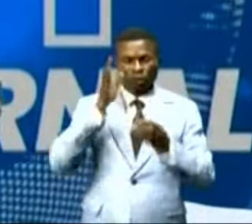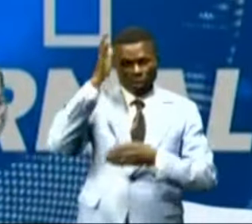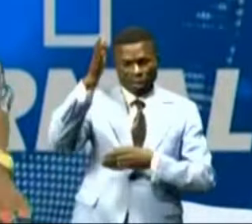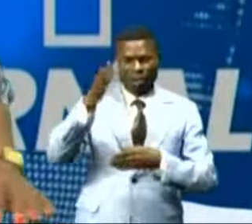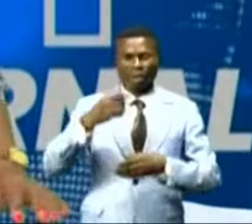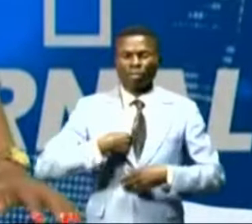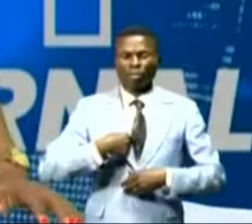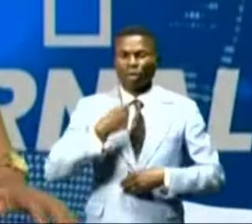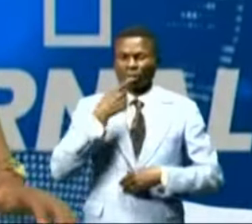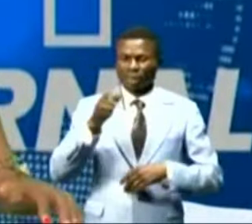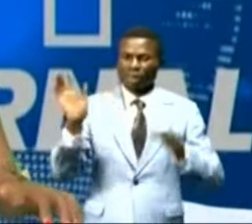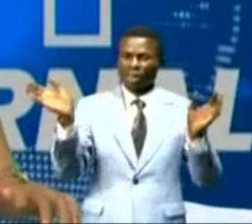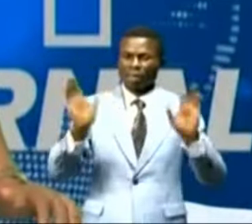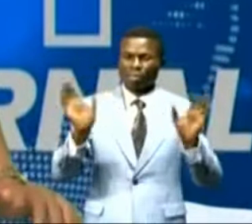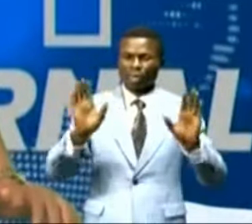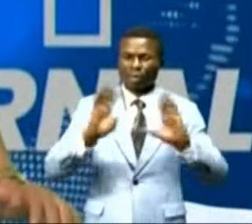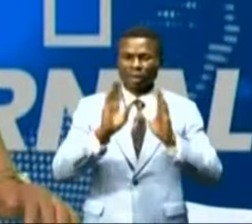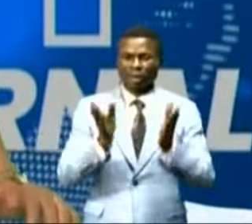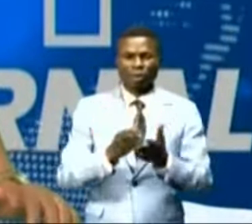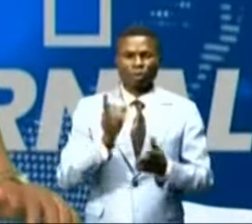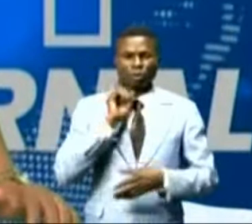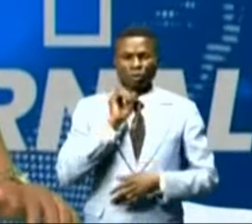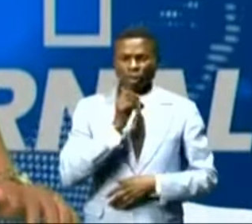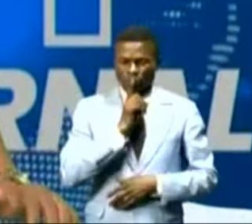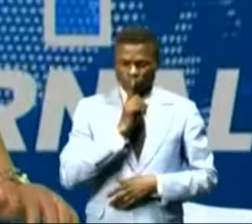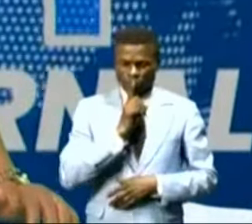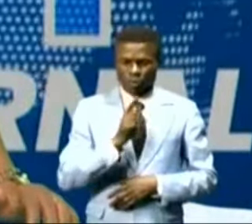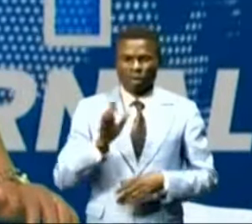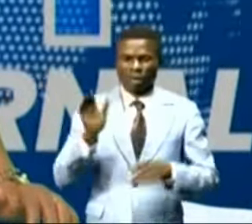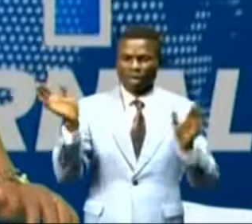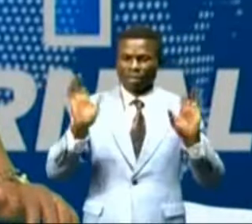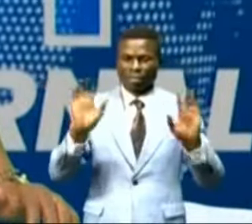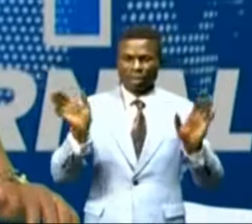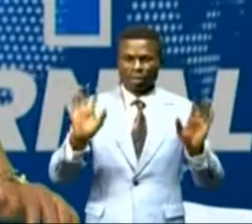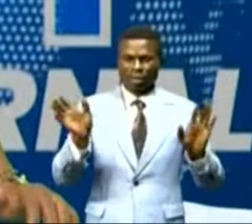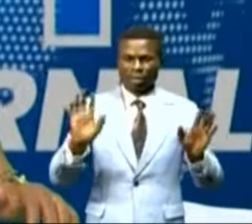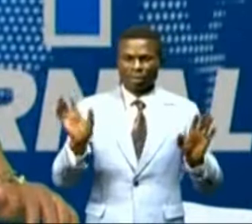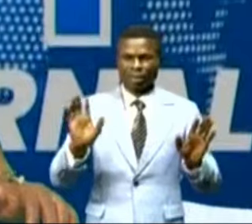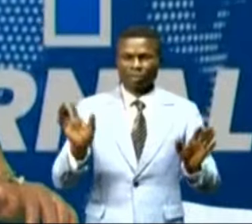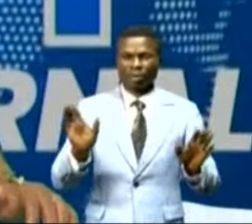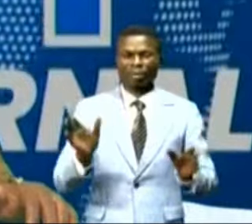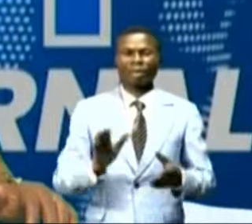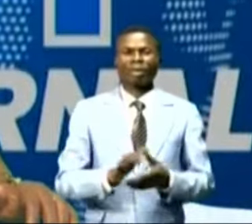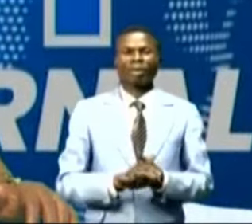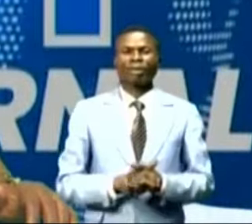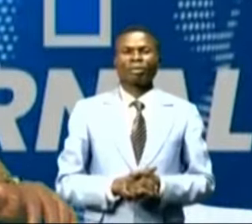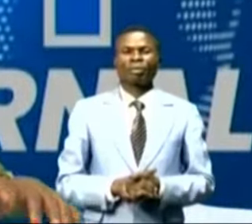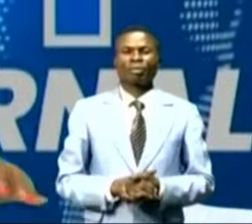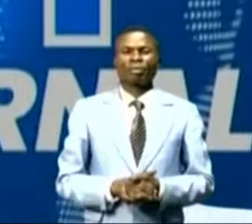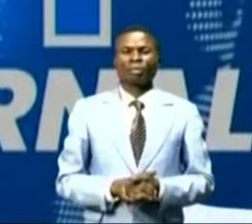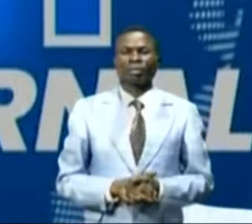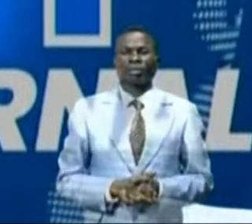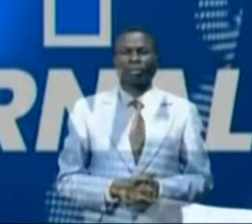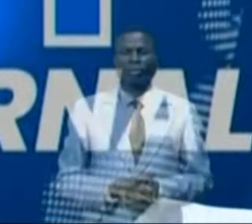c'est tout à l'heure à 23h. Demain, 20h, retrouvez Anita Luamba. Très bonne suite de programme sur la RTNC.